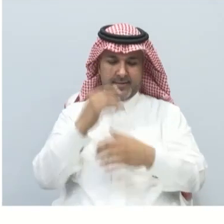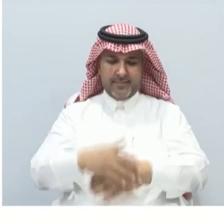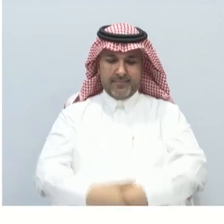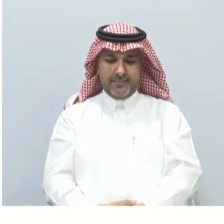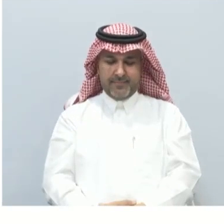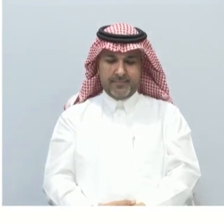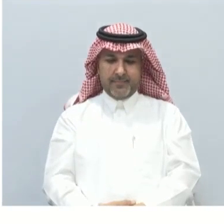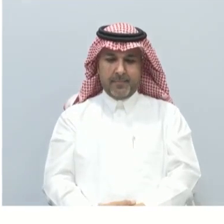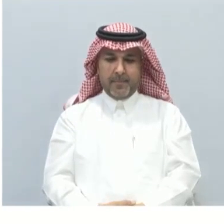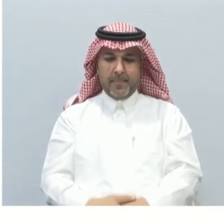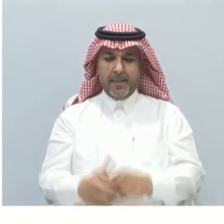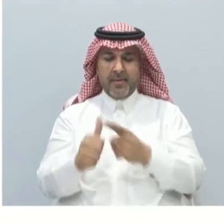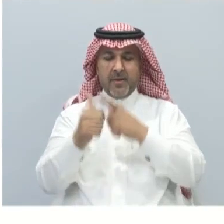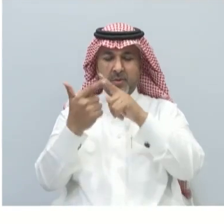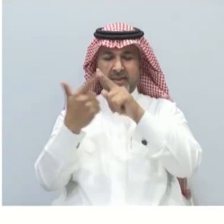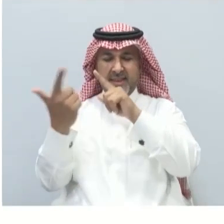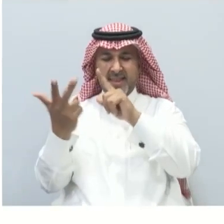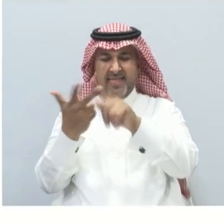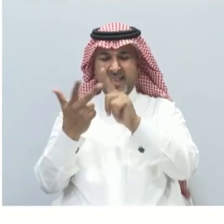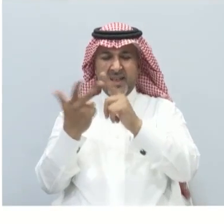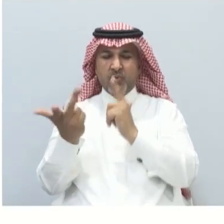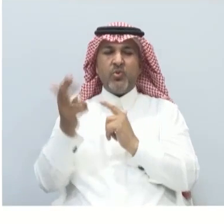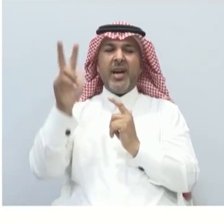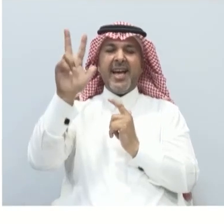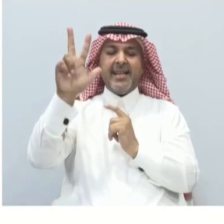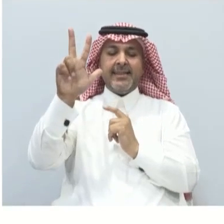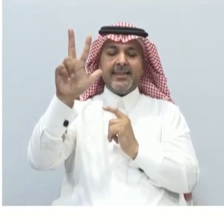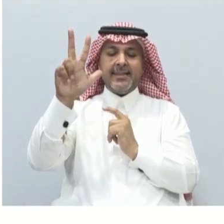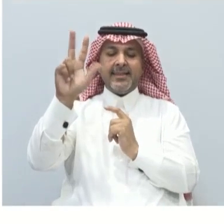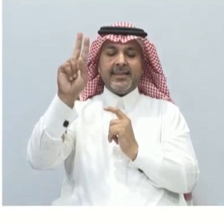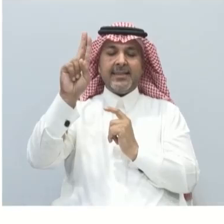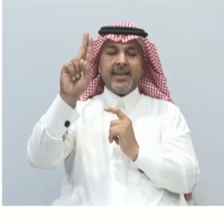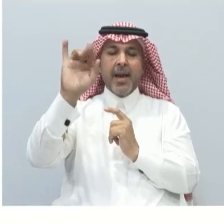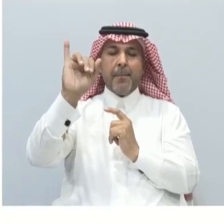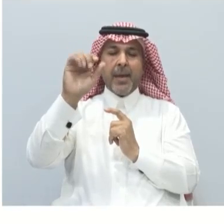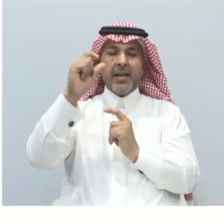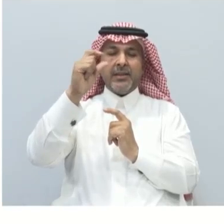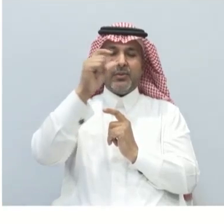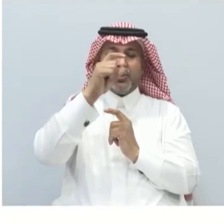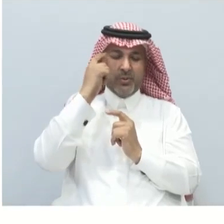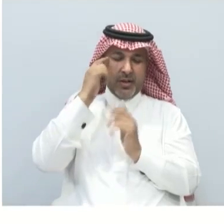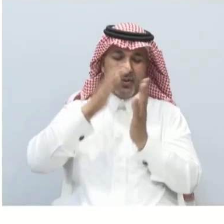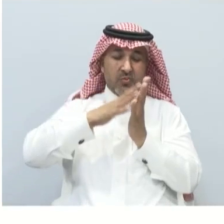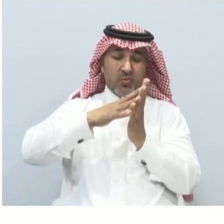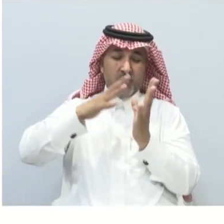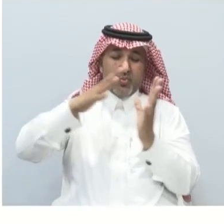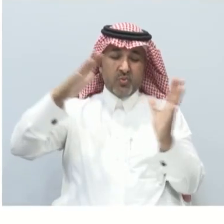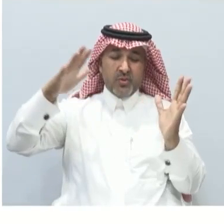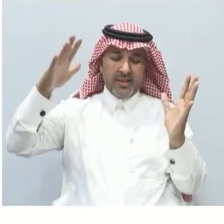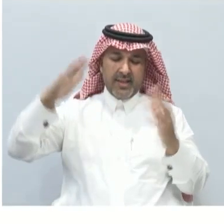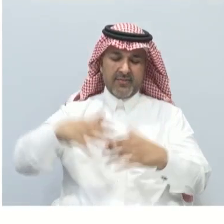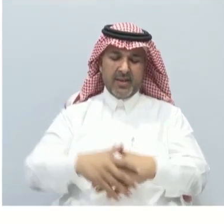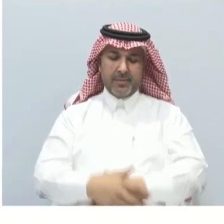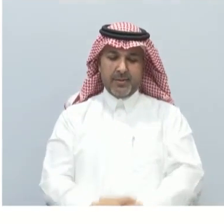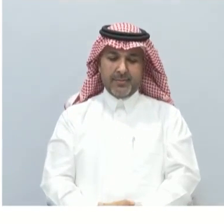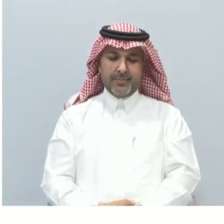طيب ايضا التمدد طبعا اخذ هو طبعا في الكتاب فقط طلب منا التمدد الراسي اللي هو يكون خارج الداله الام اللي هو